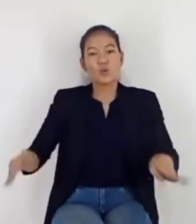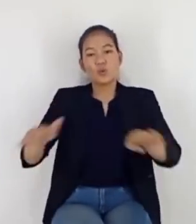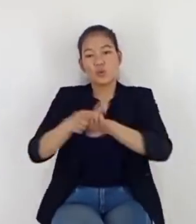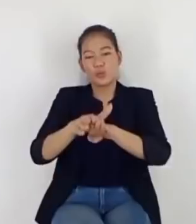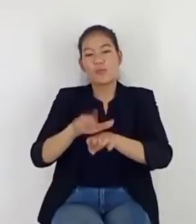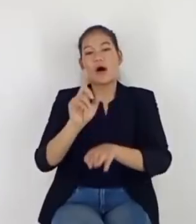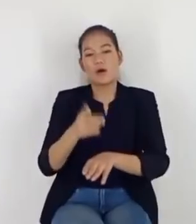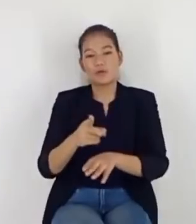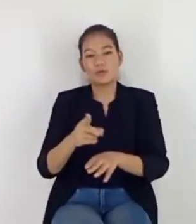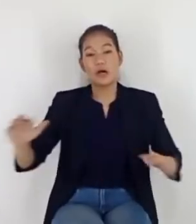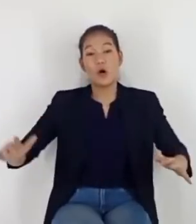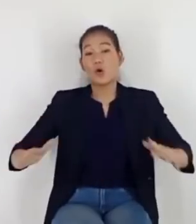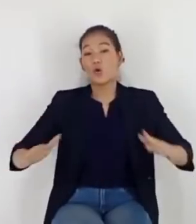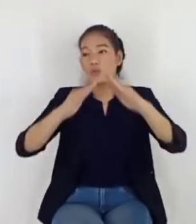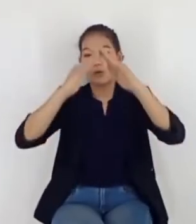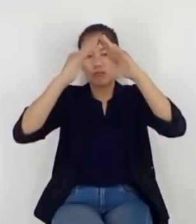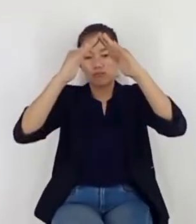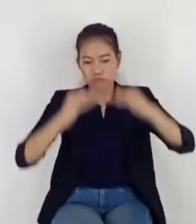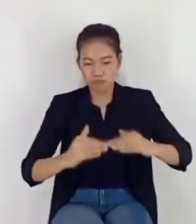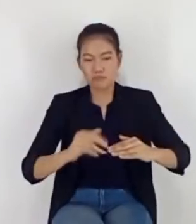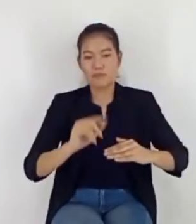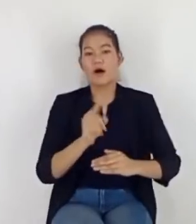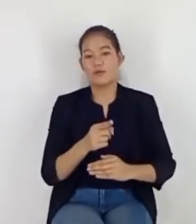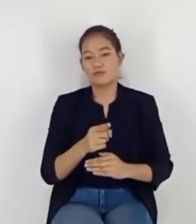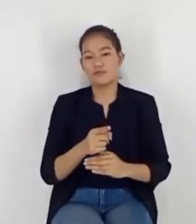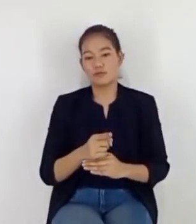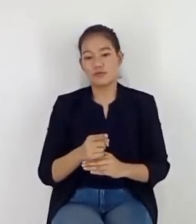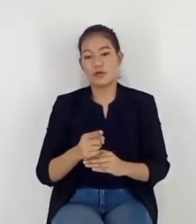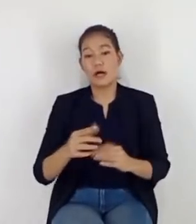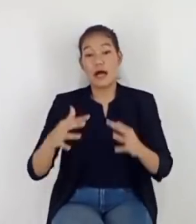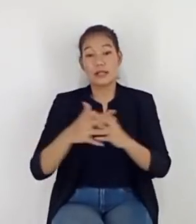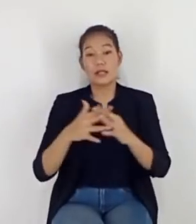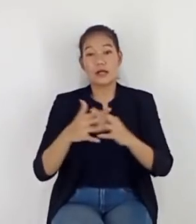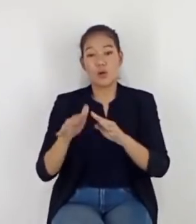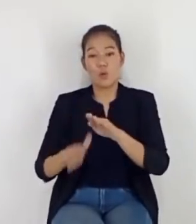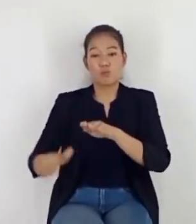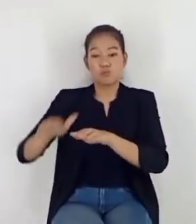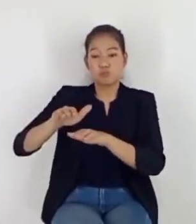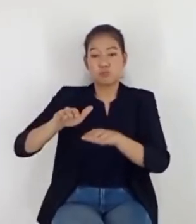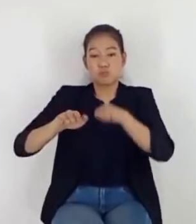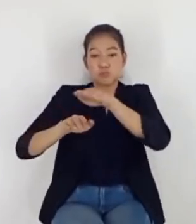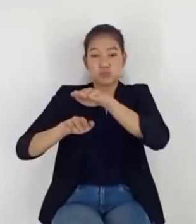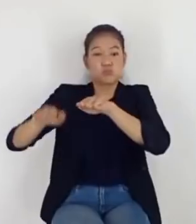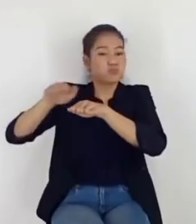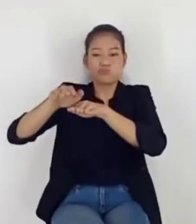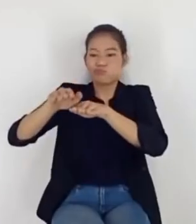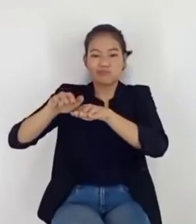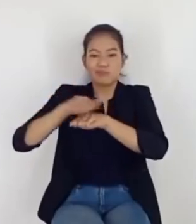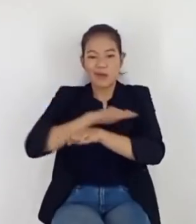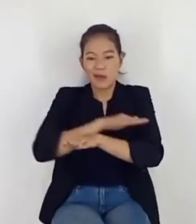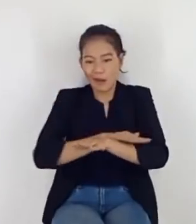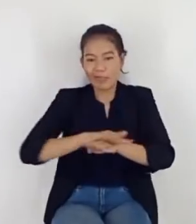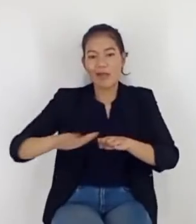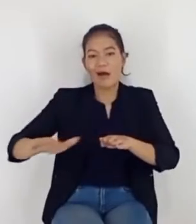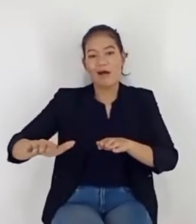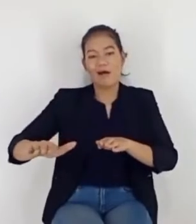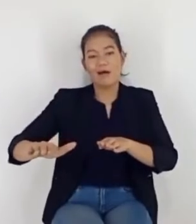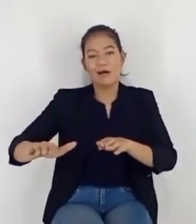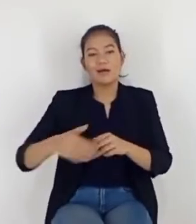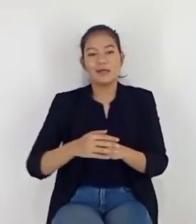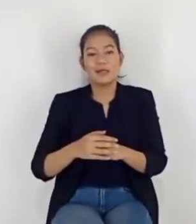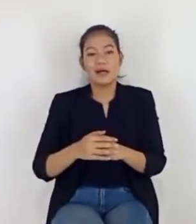bukit diratakan. Tanah yang berbukit-bukit harus menjadi tanah yang rata. Dan tanah